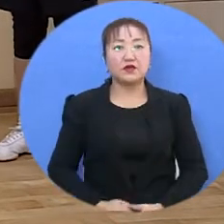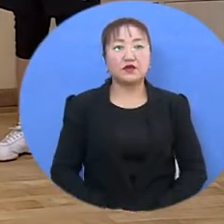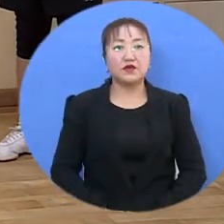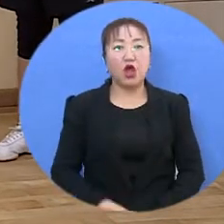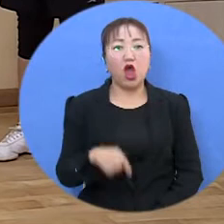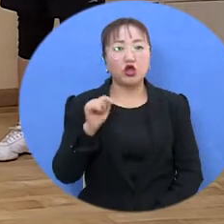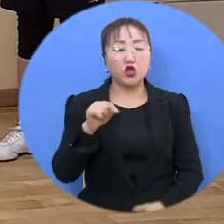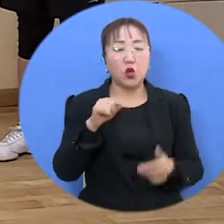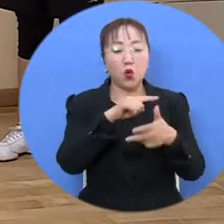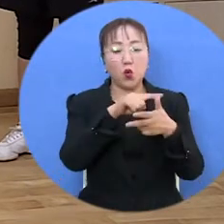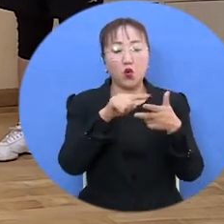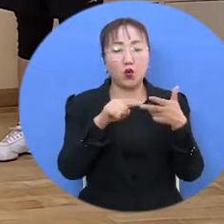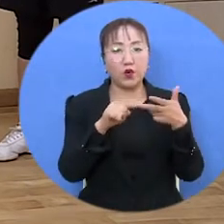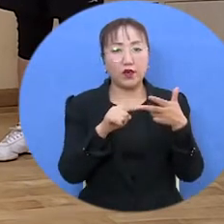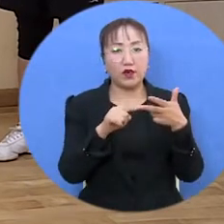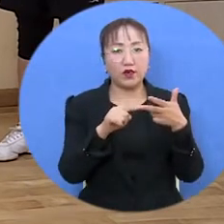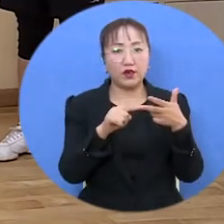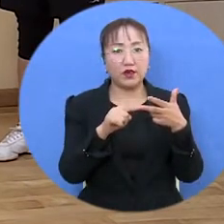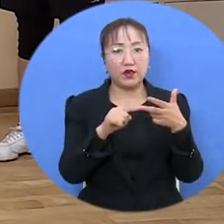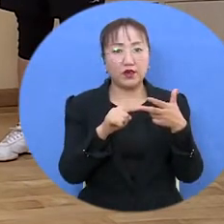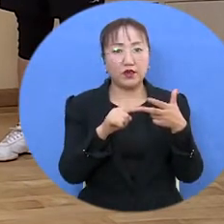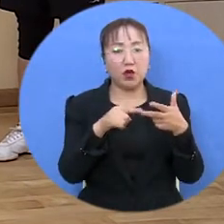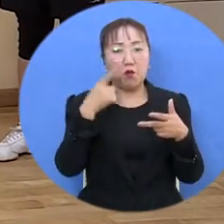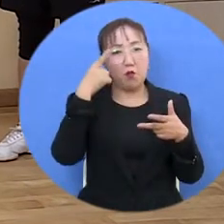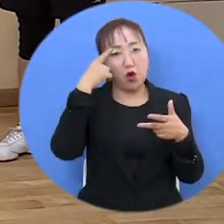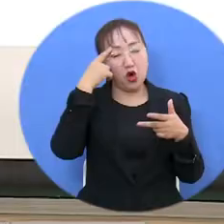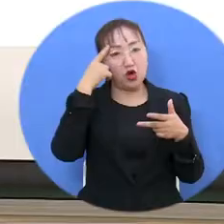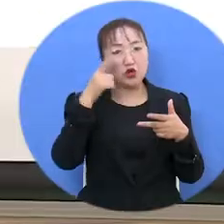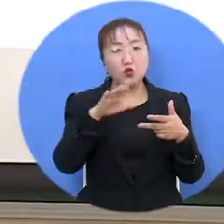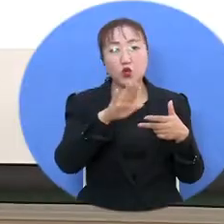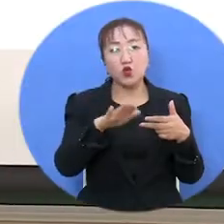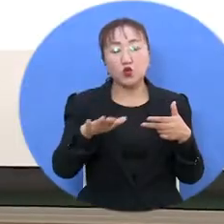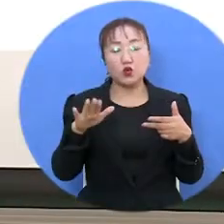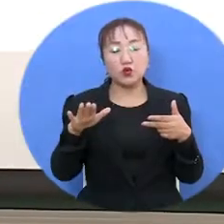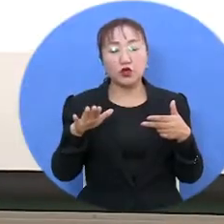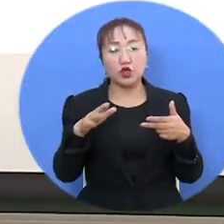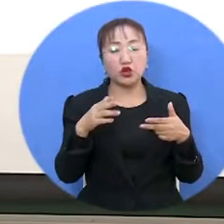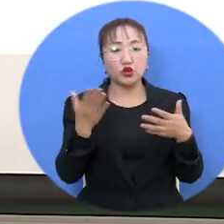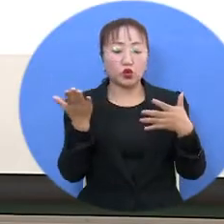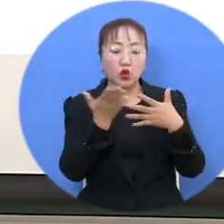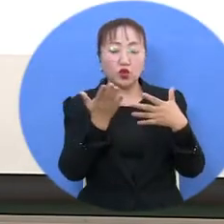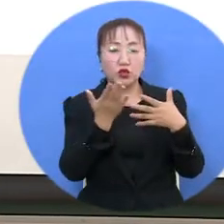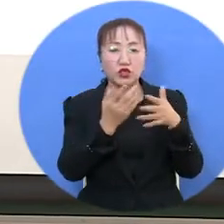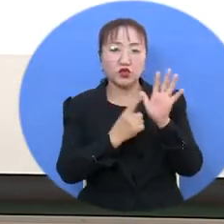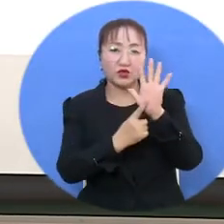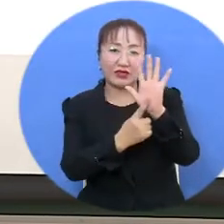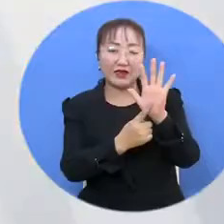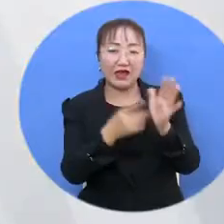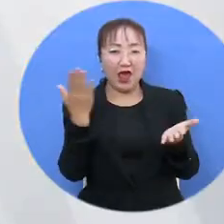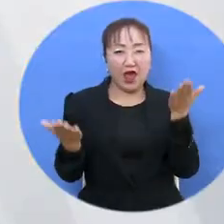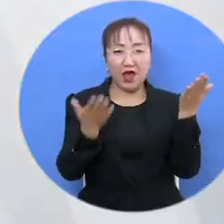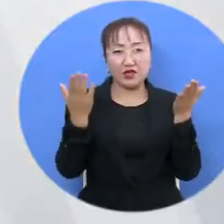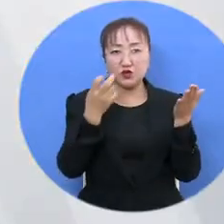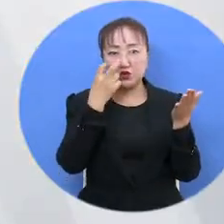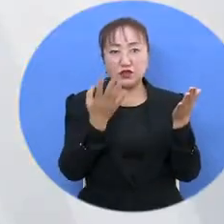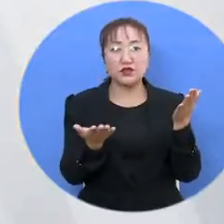3 хэмжилтийн Монгол хүүхдийн дундаж үзүүлэлттэй харьцуулж үзнэ. За энэ дундаж бие